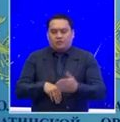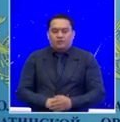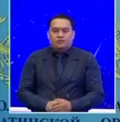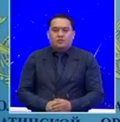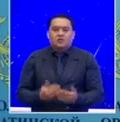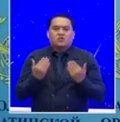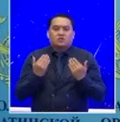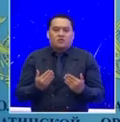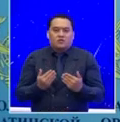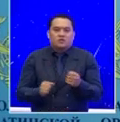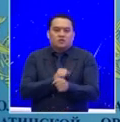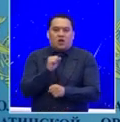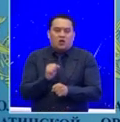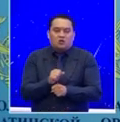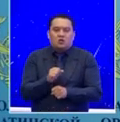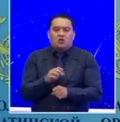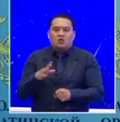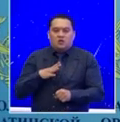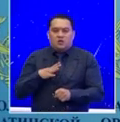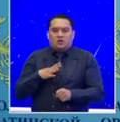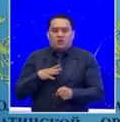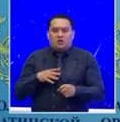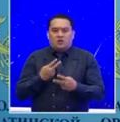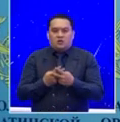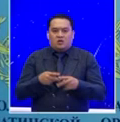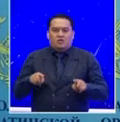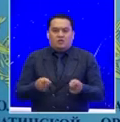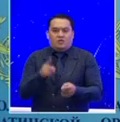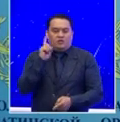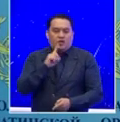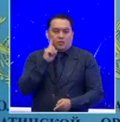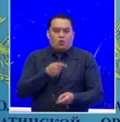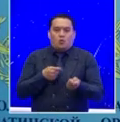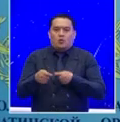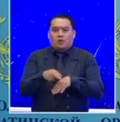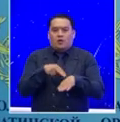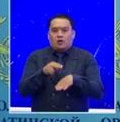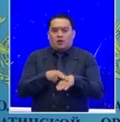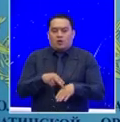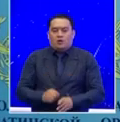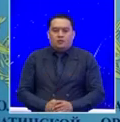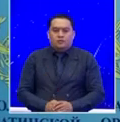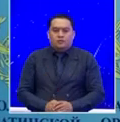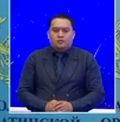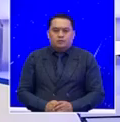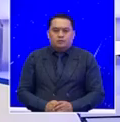В настоящее время задержанные граждане находятся в изоляторе временного содержания в управлении полиции Карасайского района.